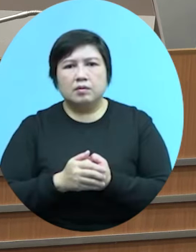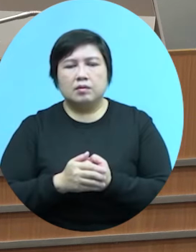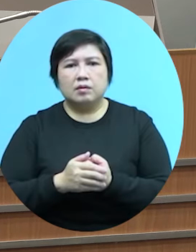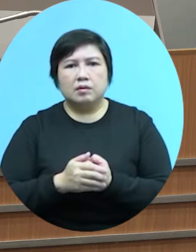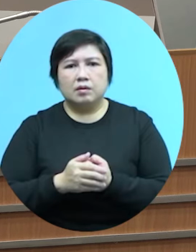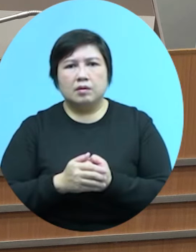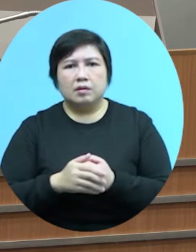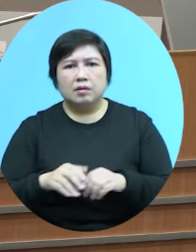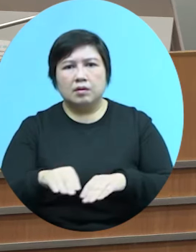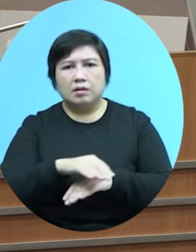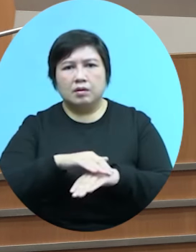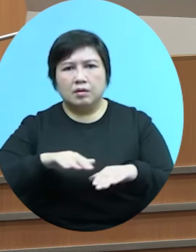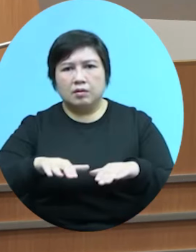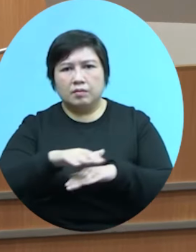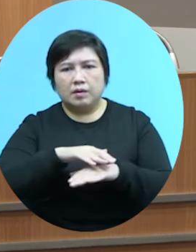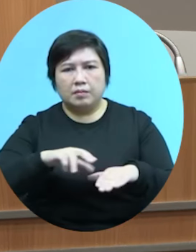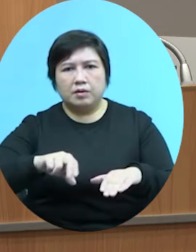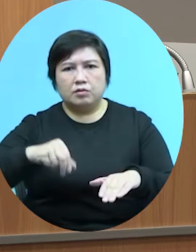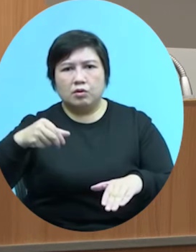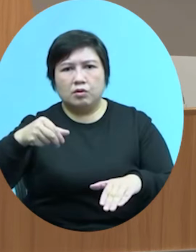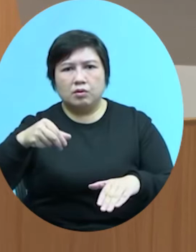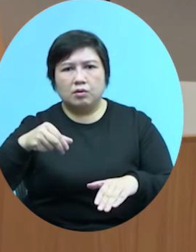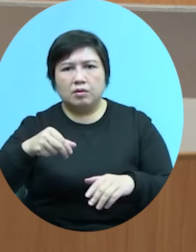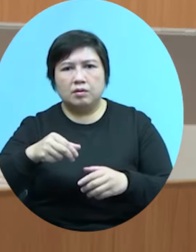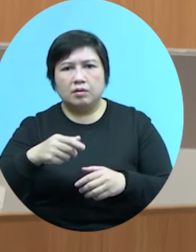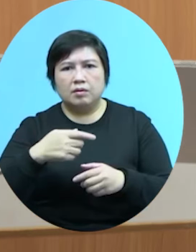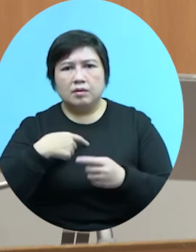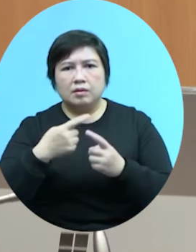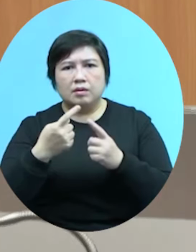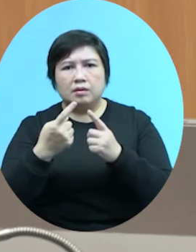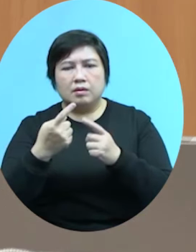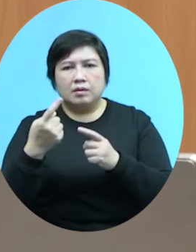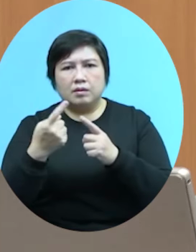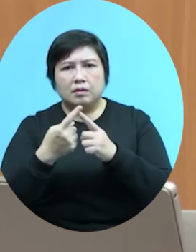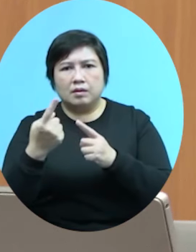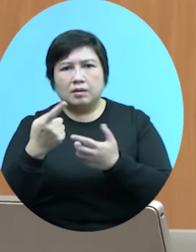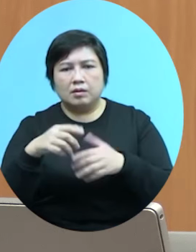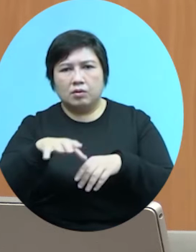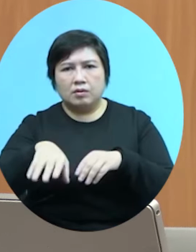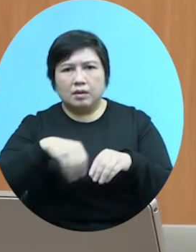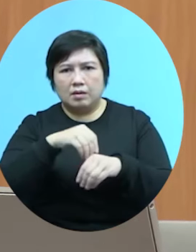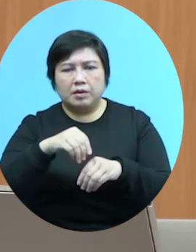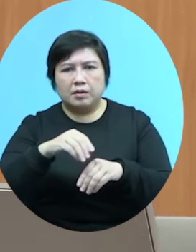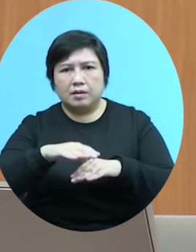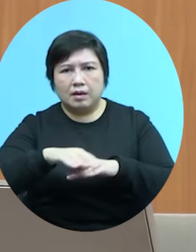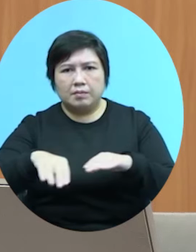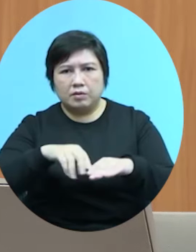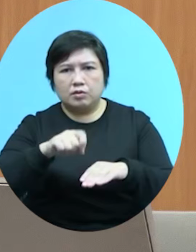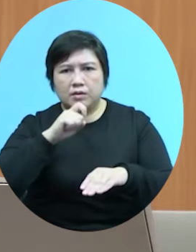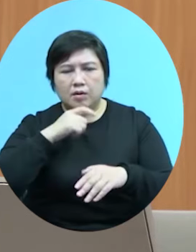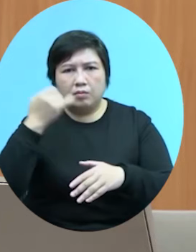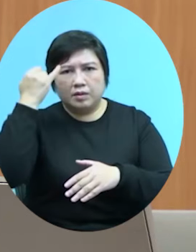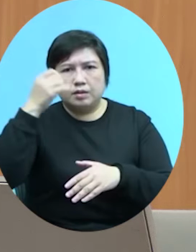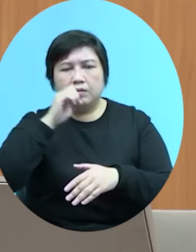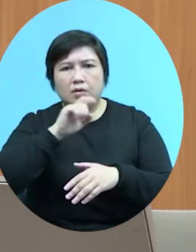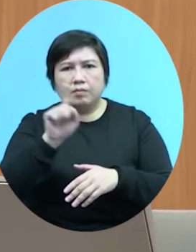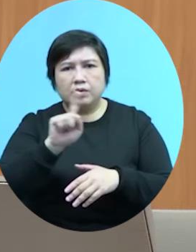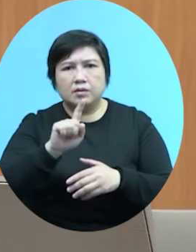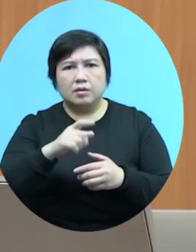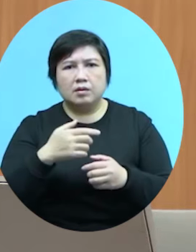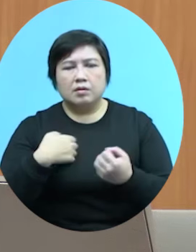麻雀群組也不止一宗有打麻雀所以我不知道你在說哪裡這些